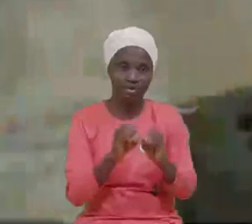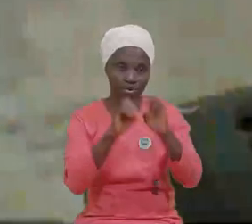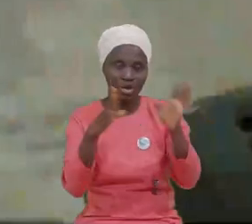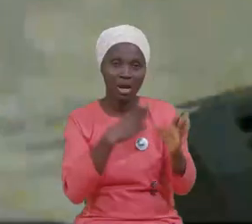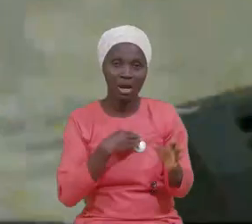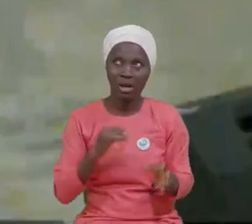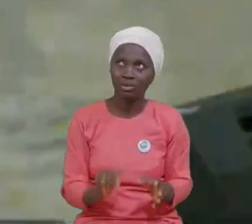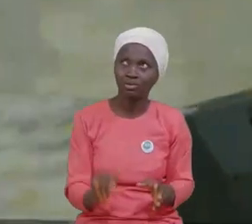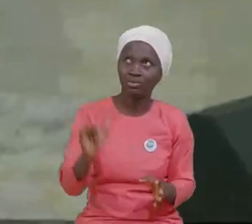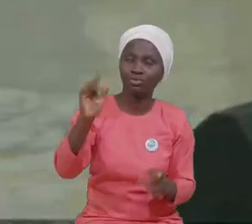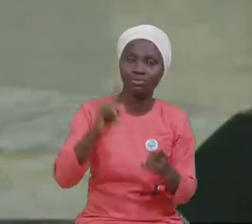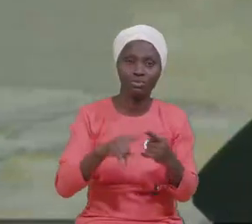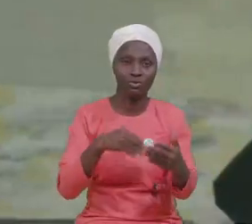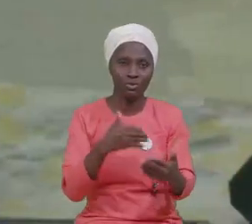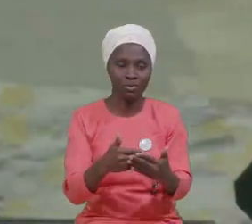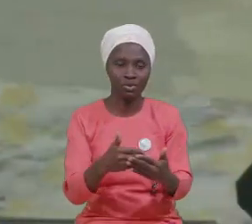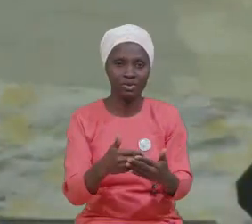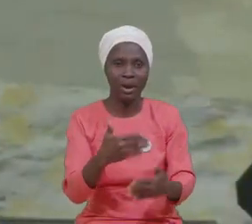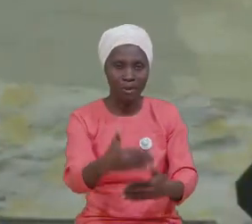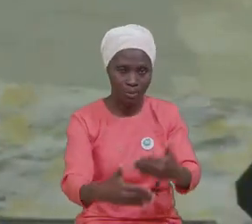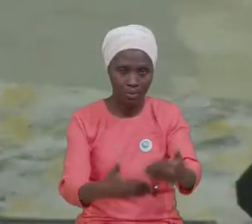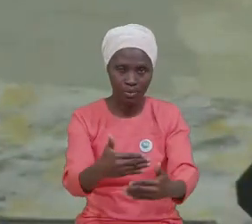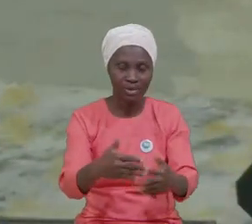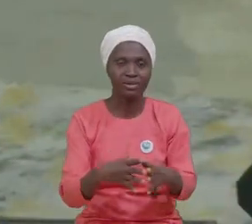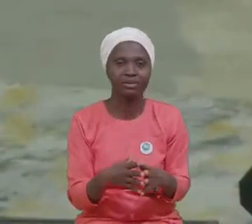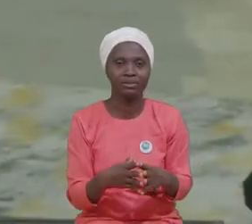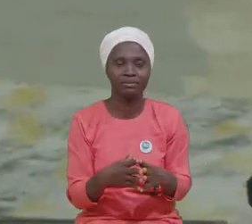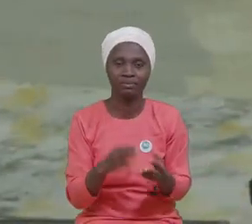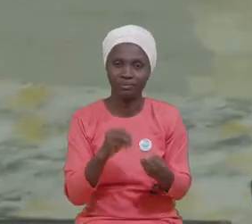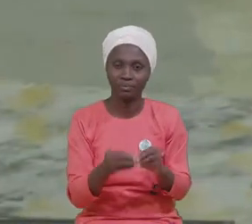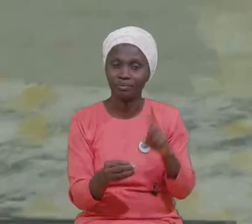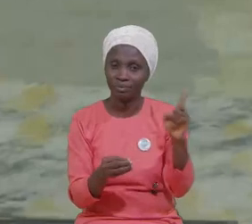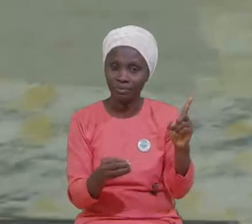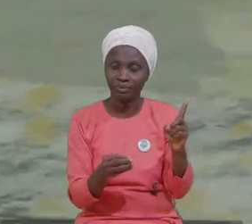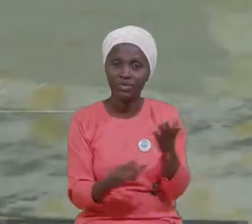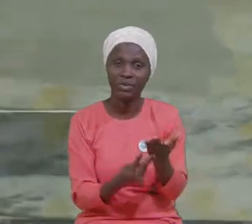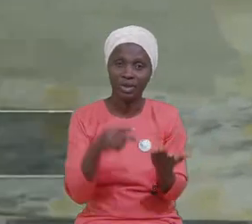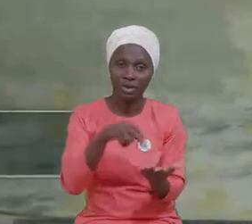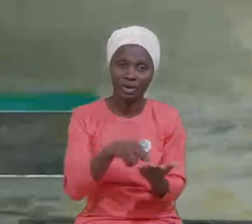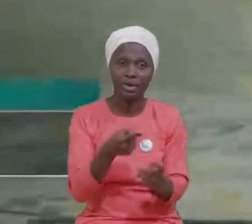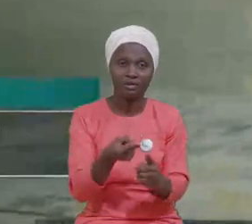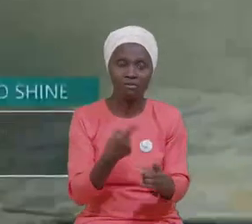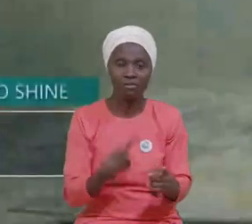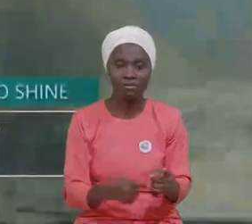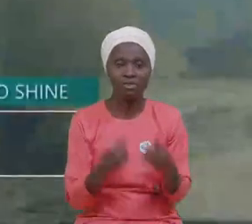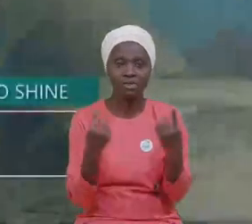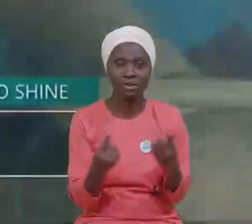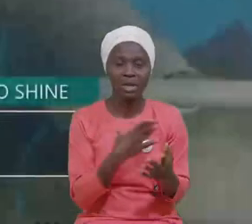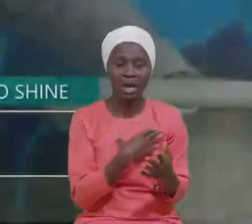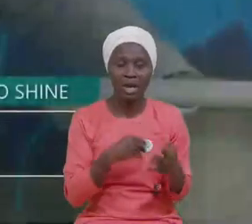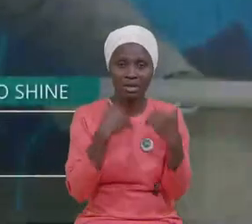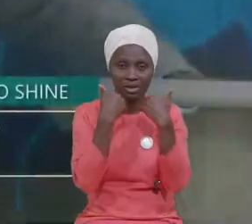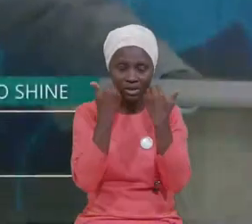s'élever vers le progrès. Voyons le premier élément dans le premier point. Se lever des péchés et de la